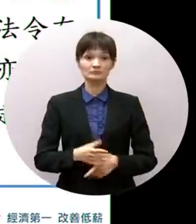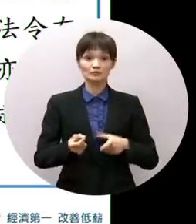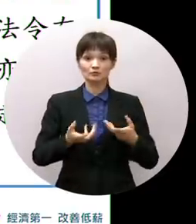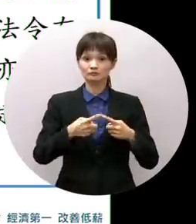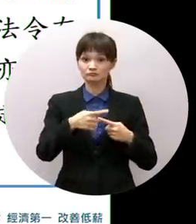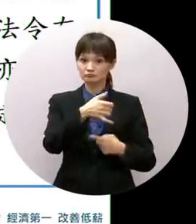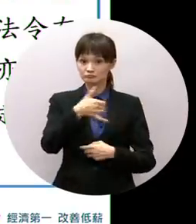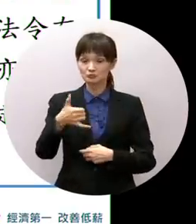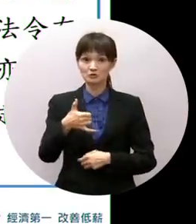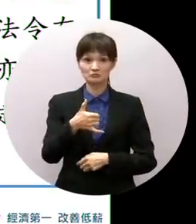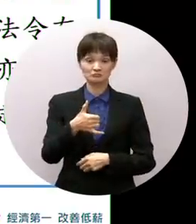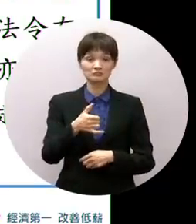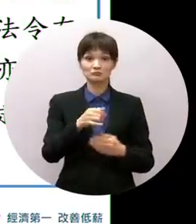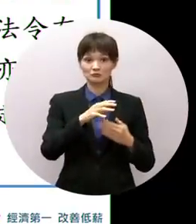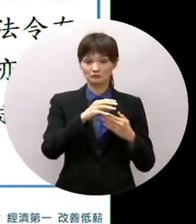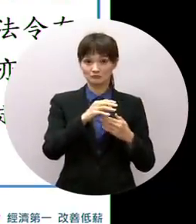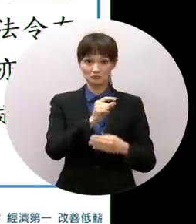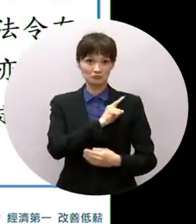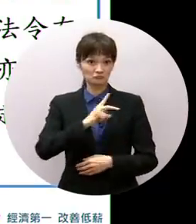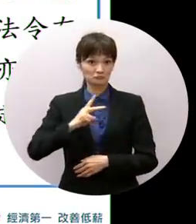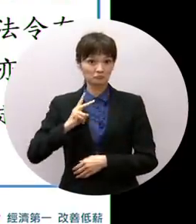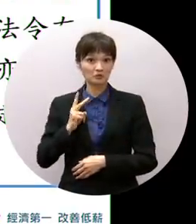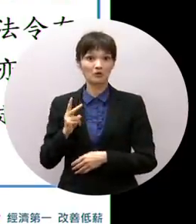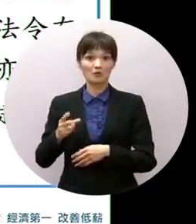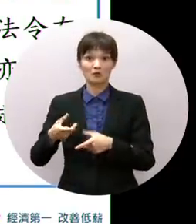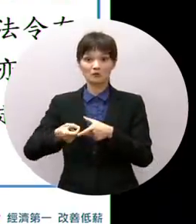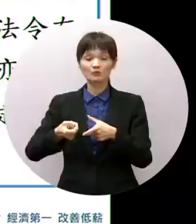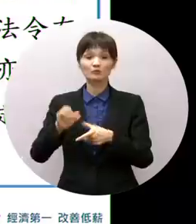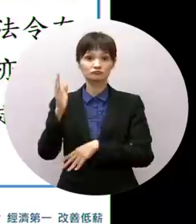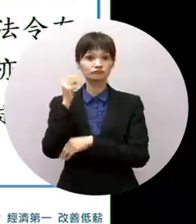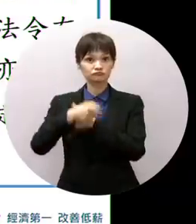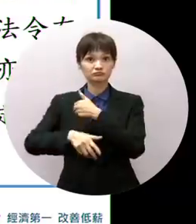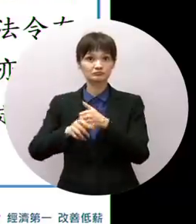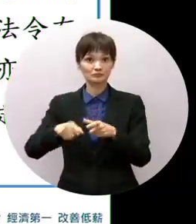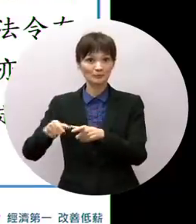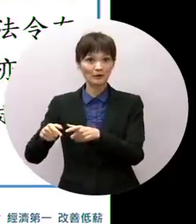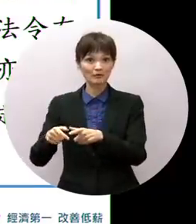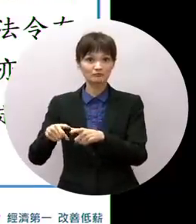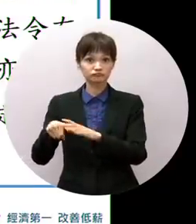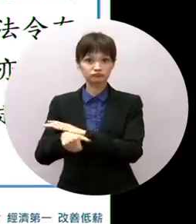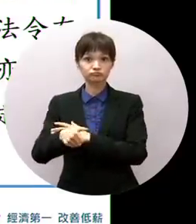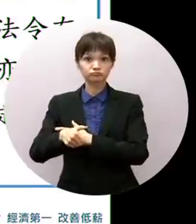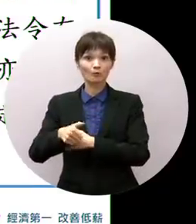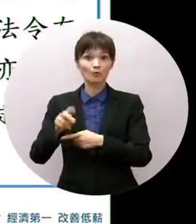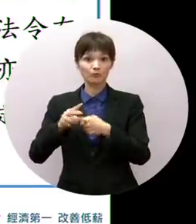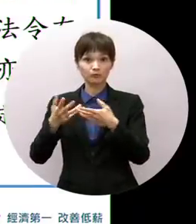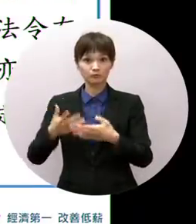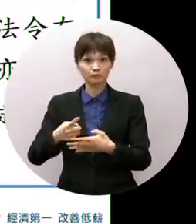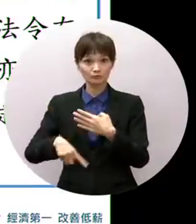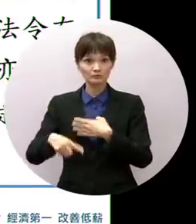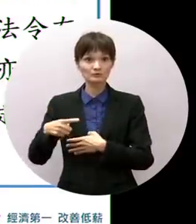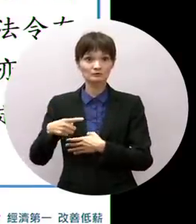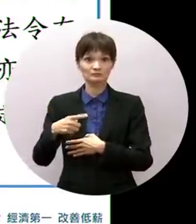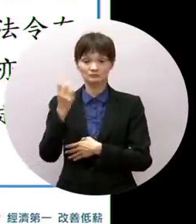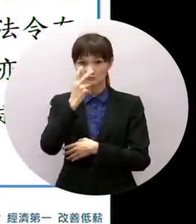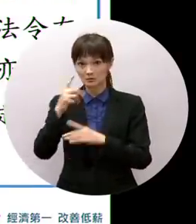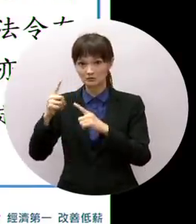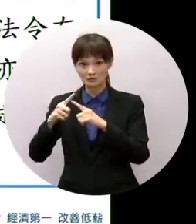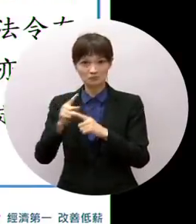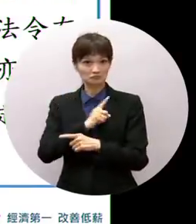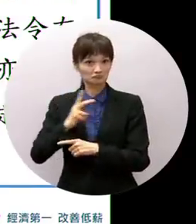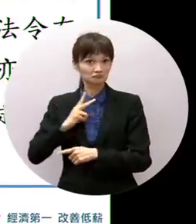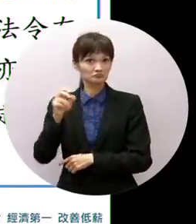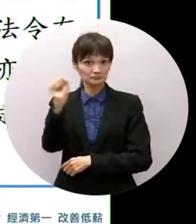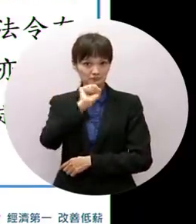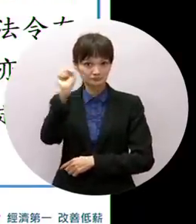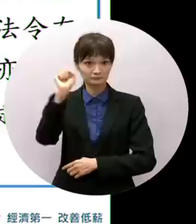法不得兼任公营事业机关或公司代表关股的董事或监察人，这是